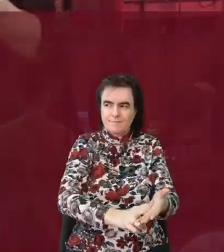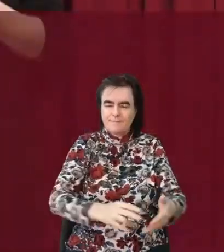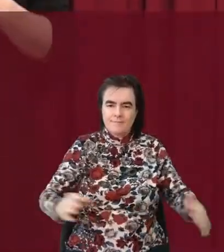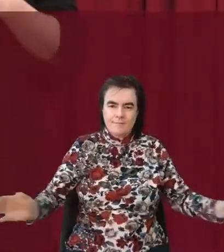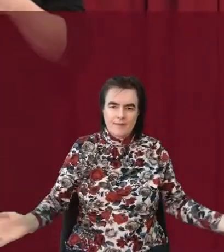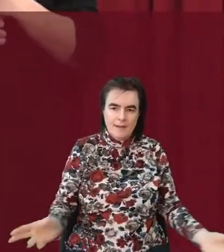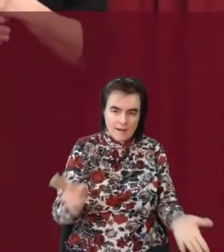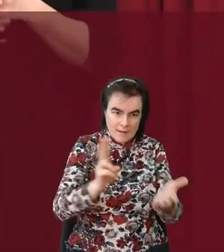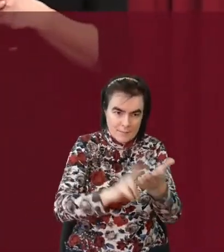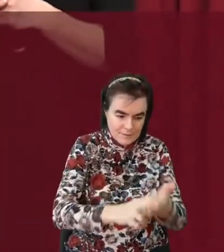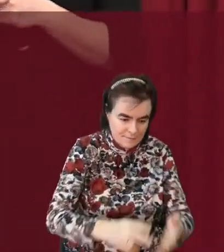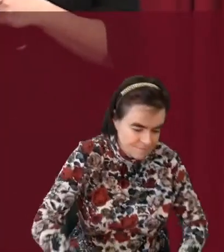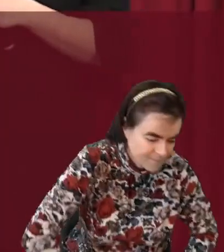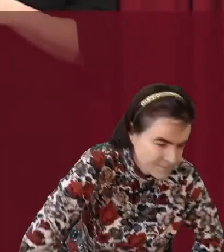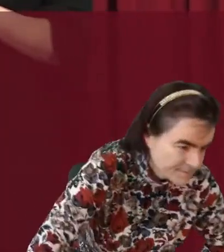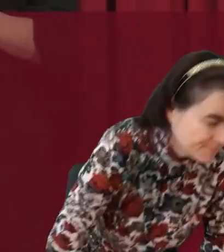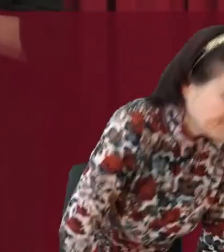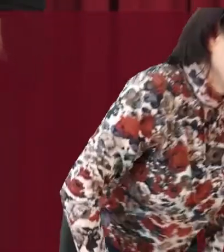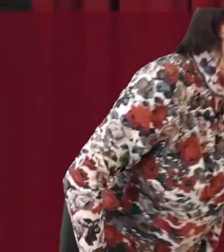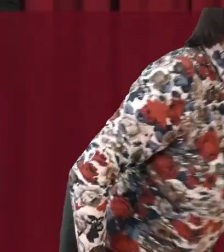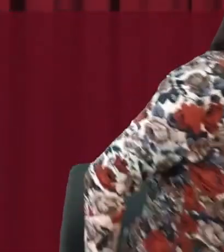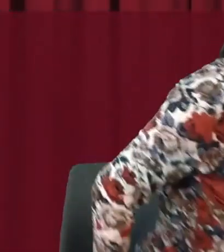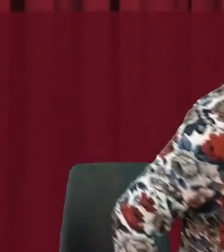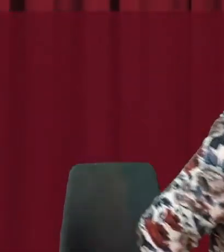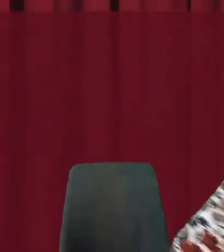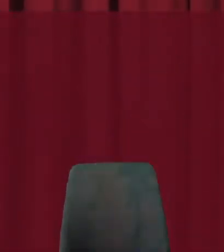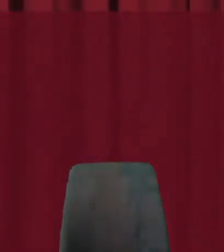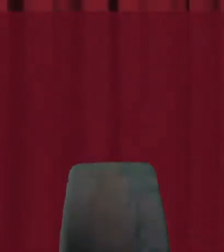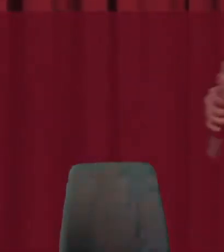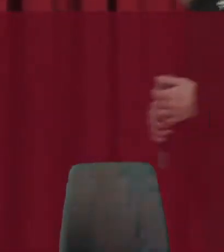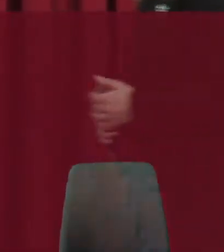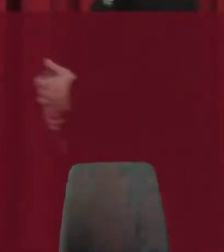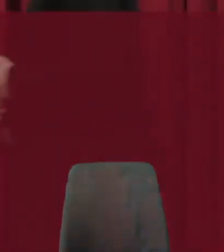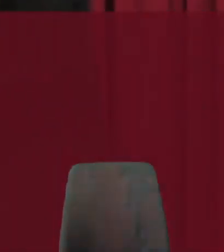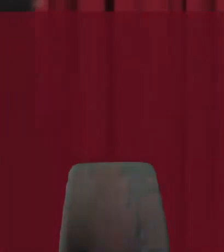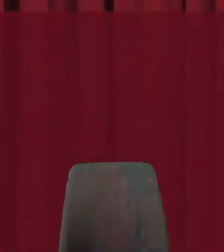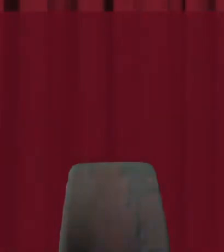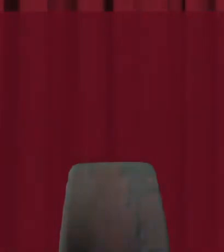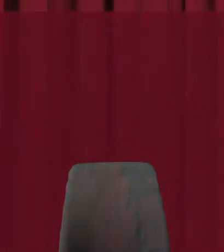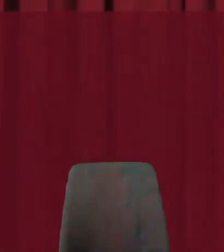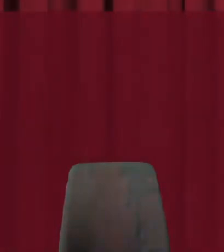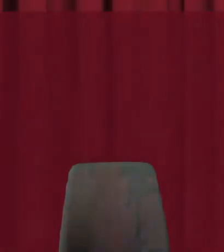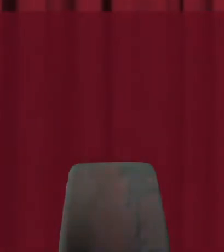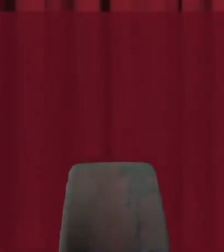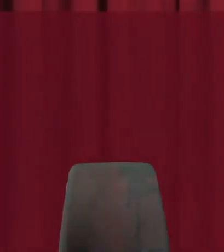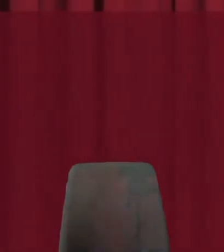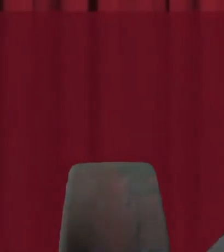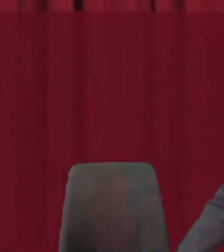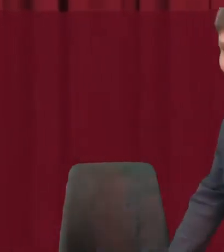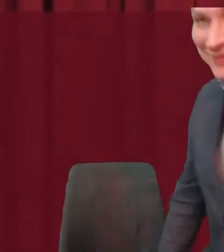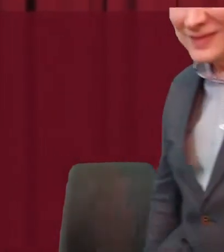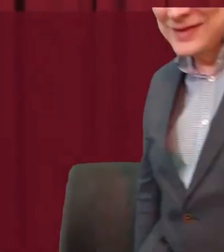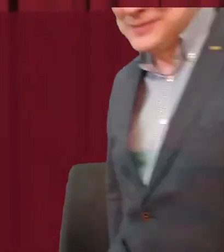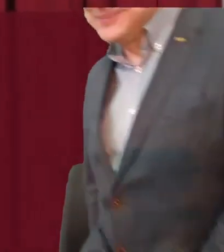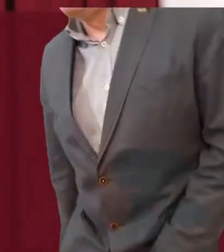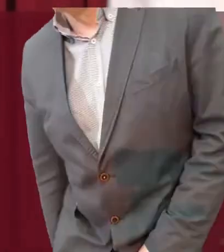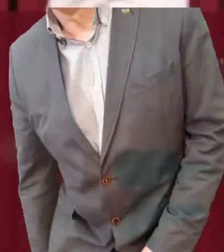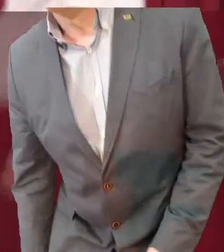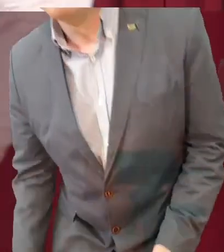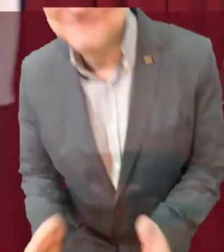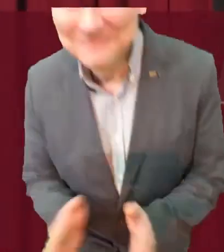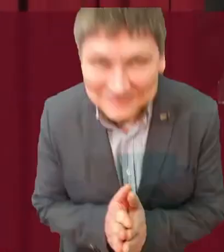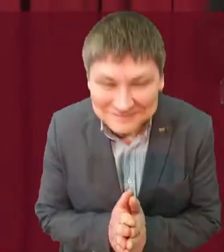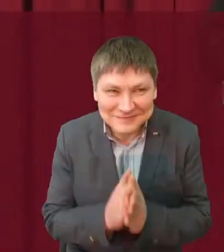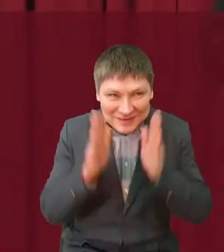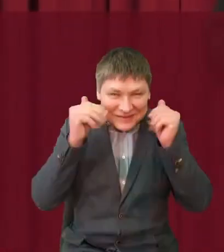Аминь слава Богу Бог благ Если вы верите этому Скажите Аминь Присаживайтесь